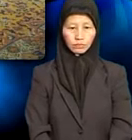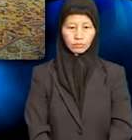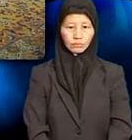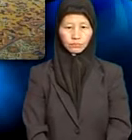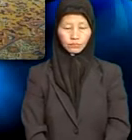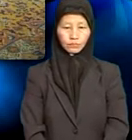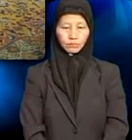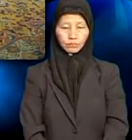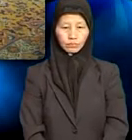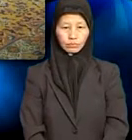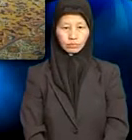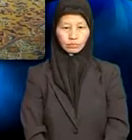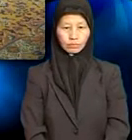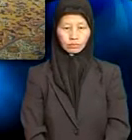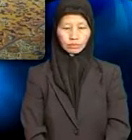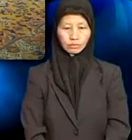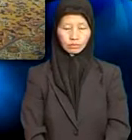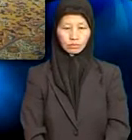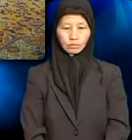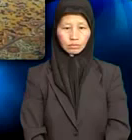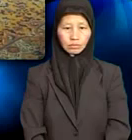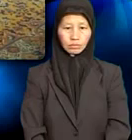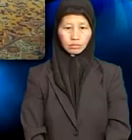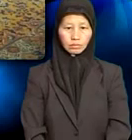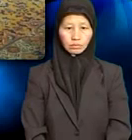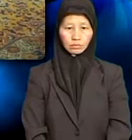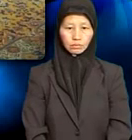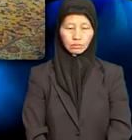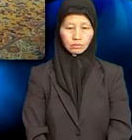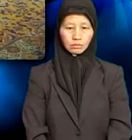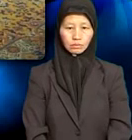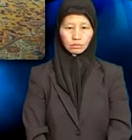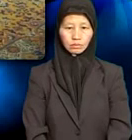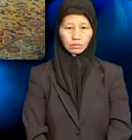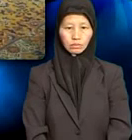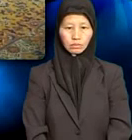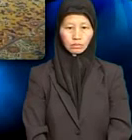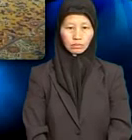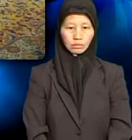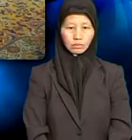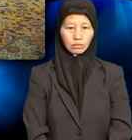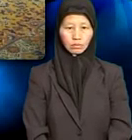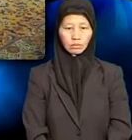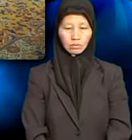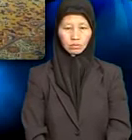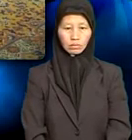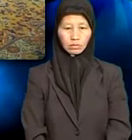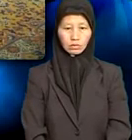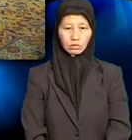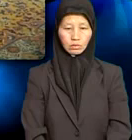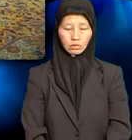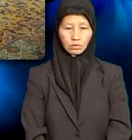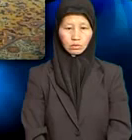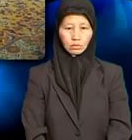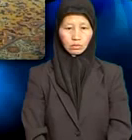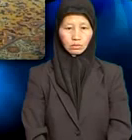Bismillahirrahmanirrahim. Alhamdulillahi rabbil alamin. الرحمن الرحيم مالك يوم